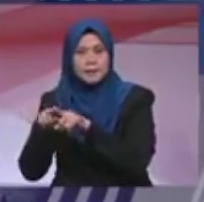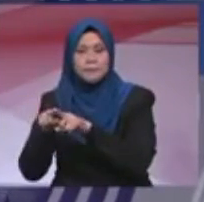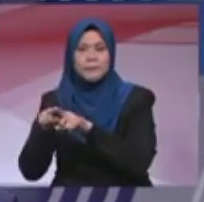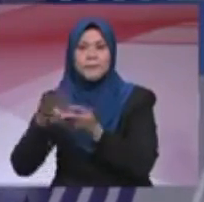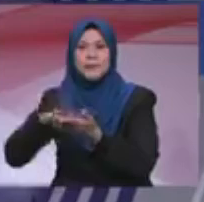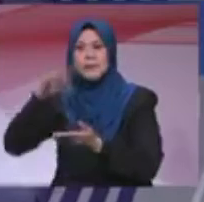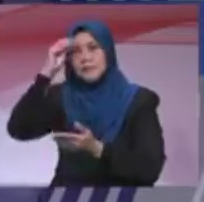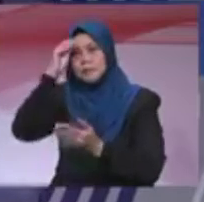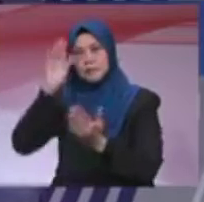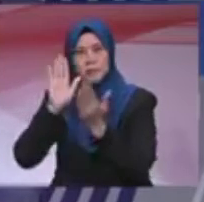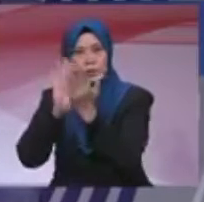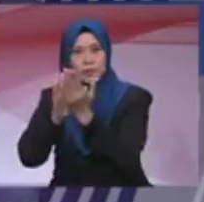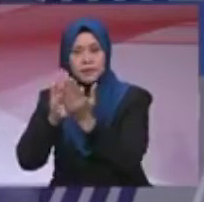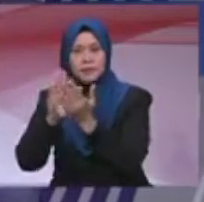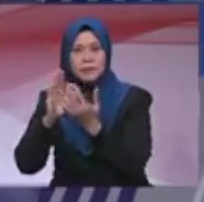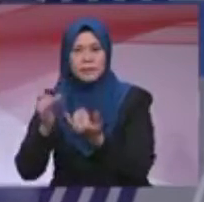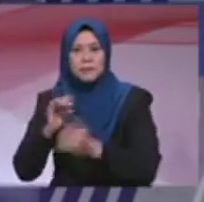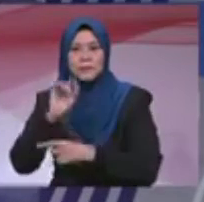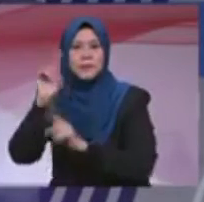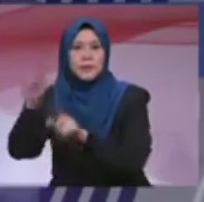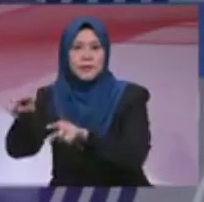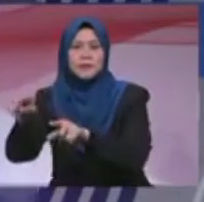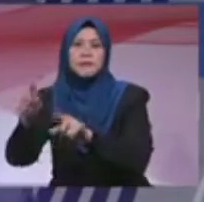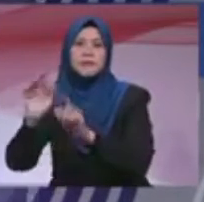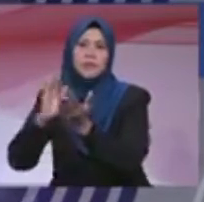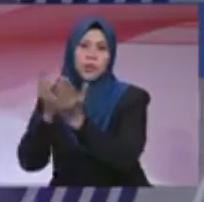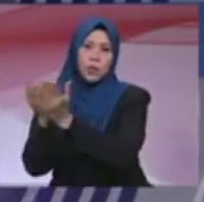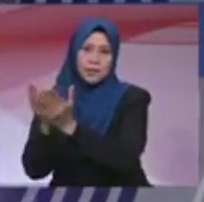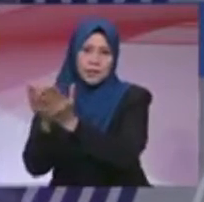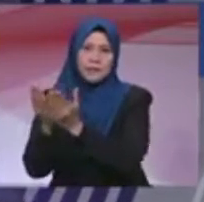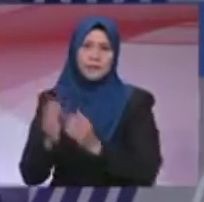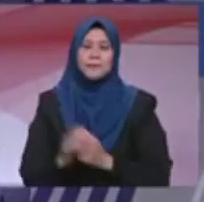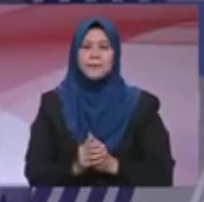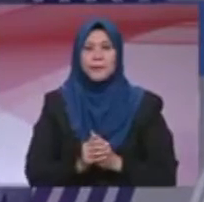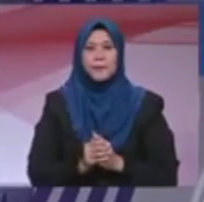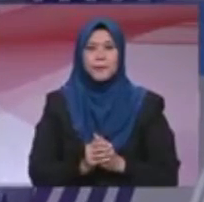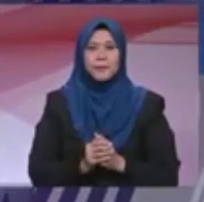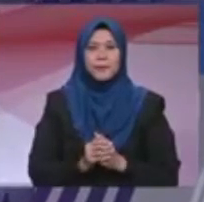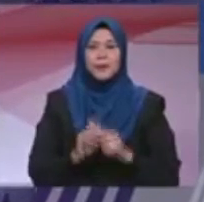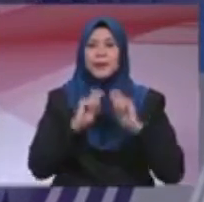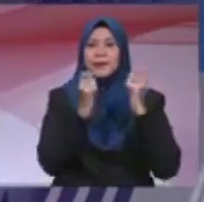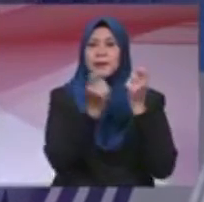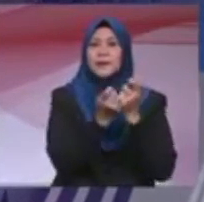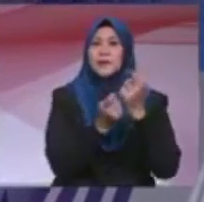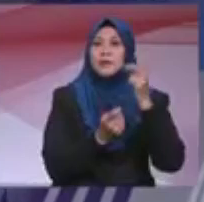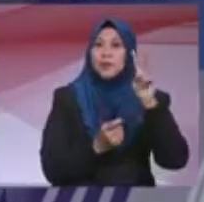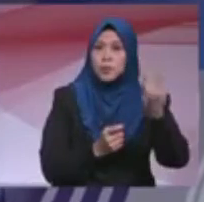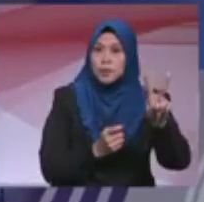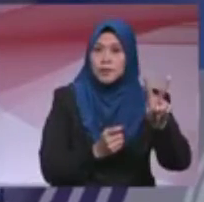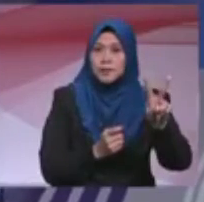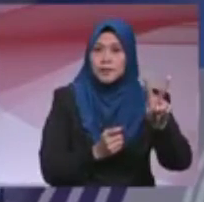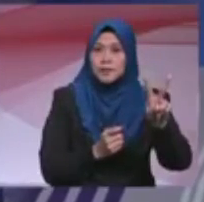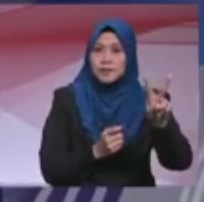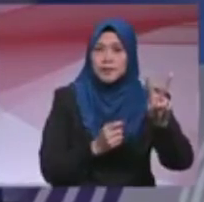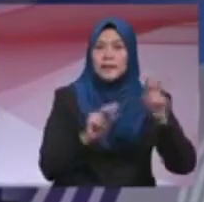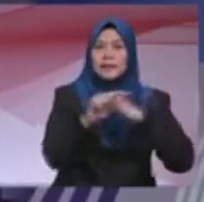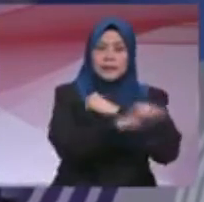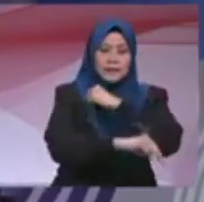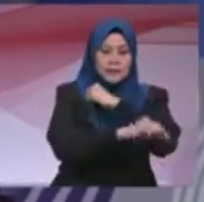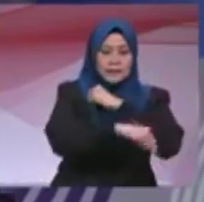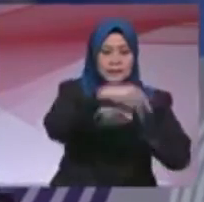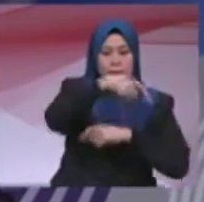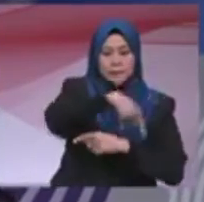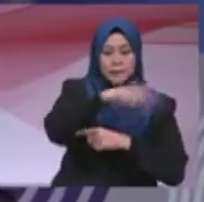negeri PKPP adalah secara bersemuka. Yang kedua, tingkatan 2 di negeri